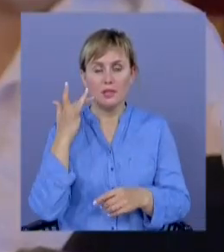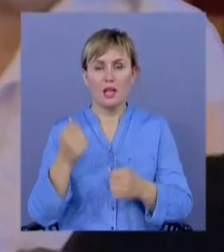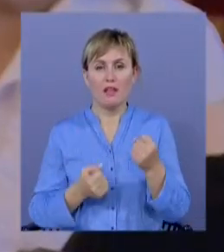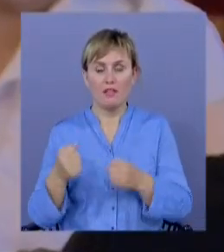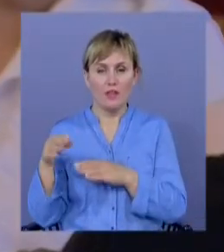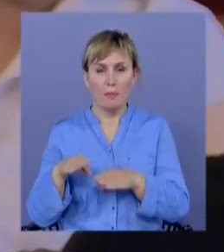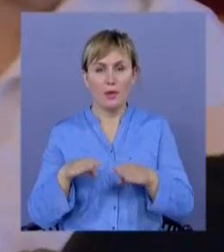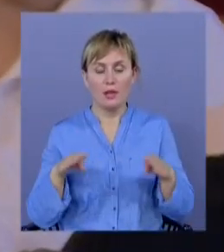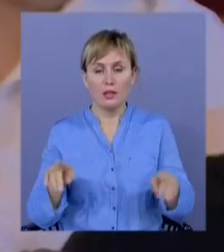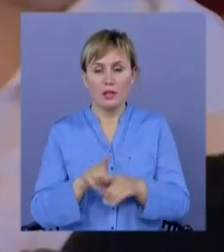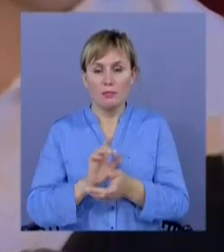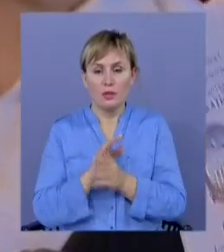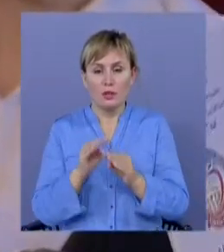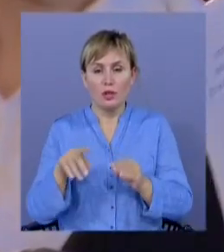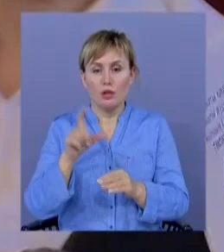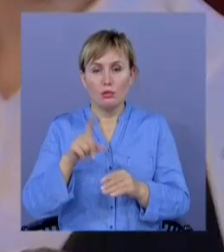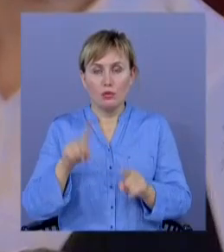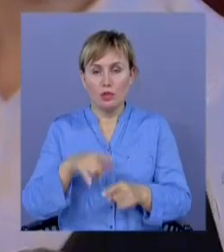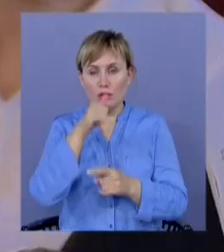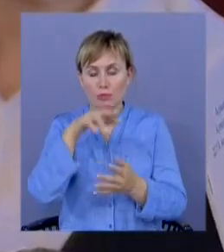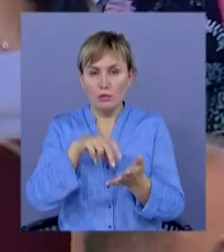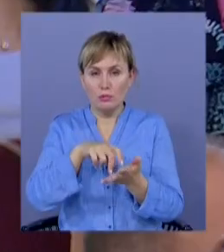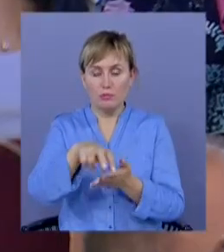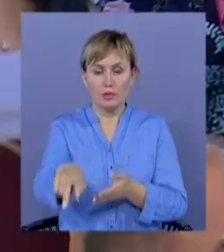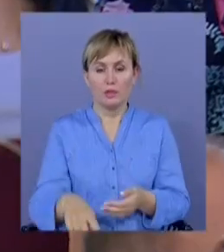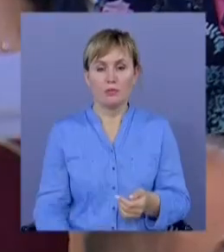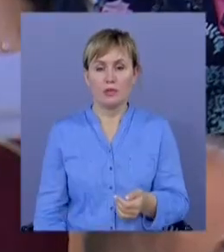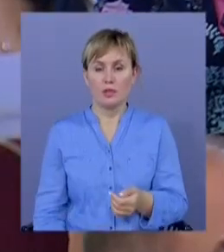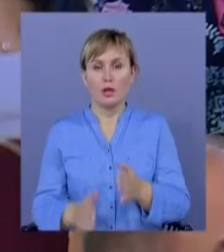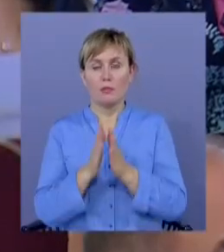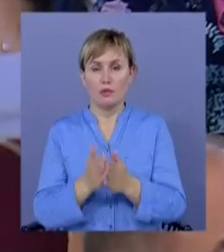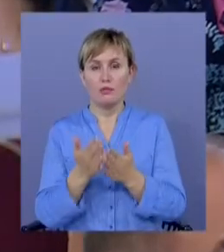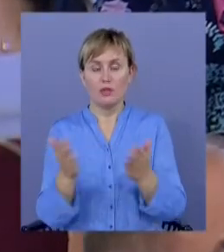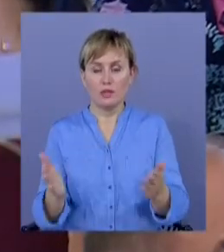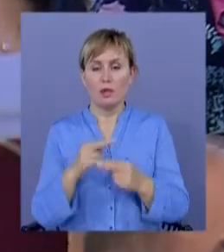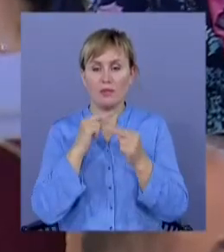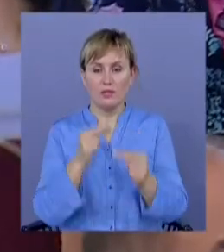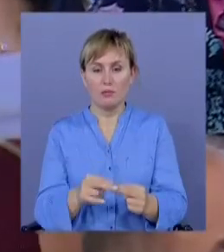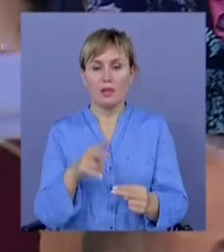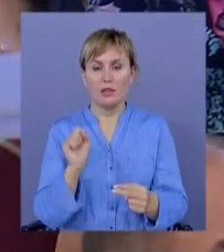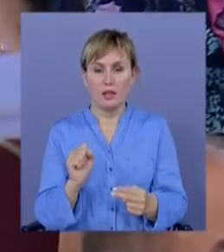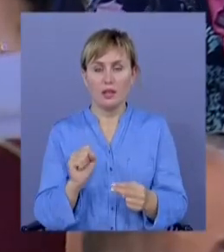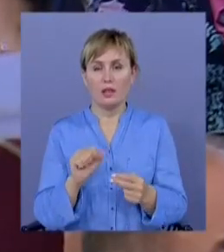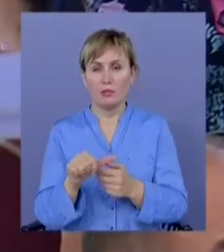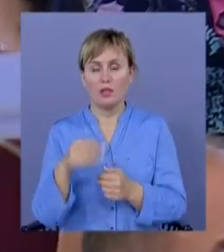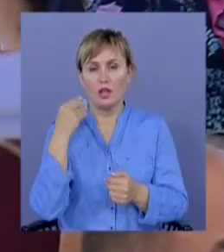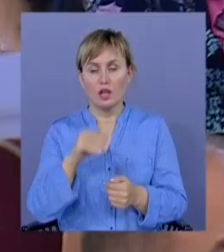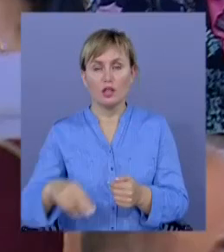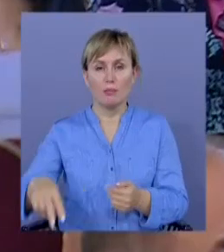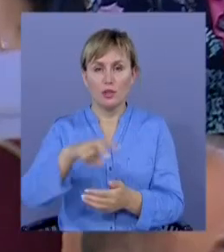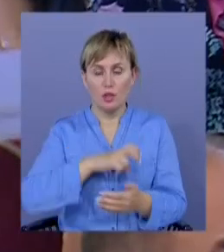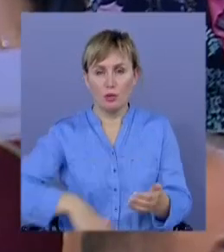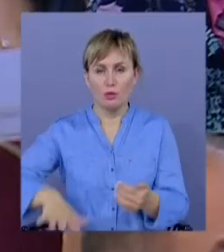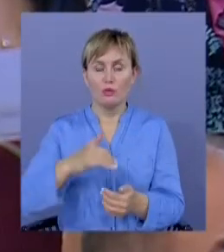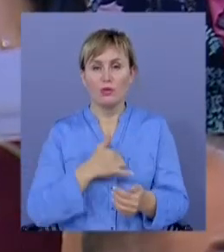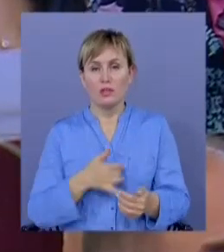автомобили. Паркуются так плотно, что люди даже не могут пройти мимо. То есть прошу вас как-то обратить внимание на именно качество пешеходной среды.